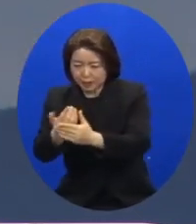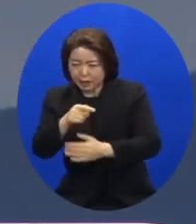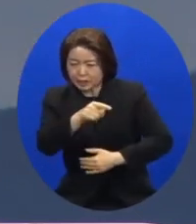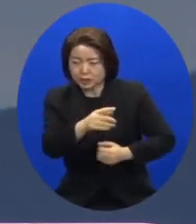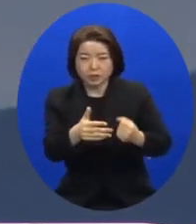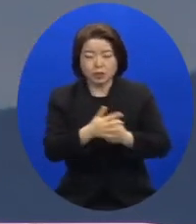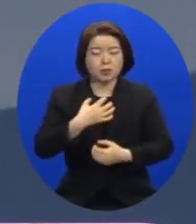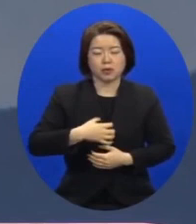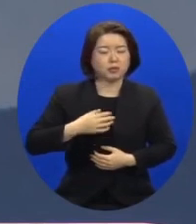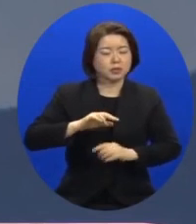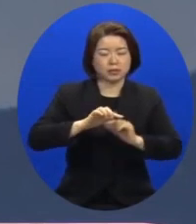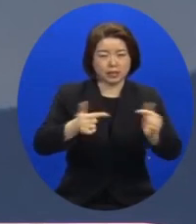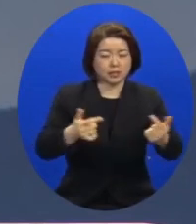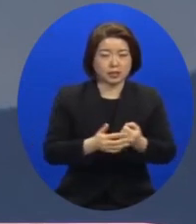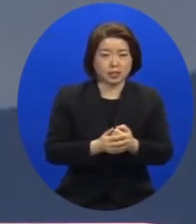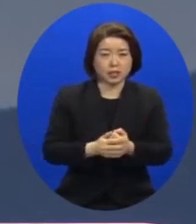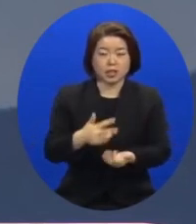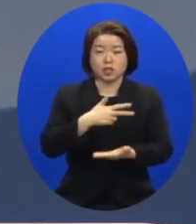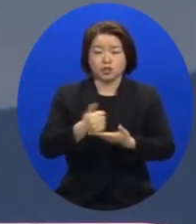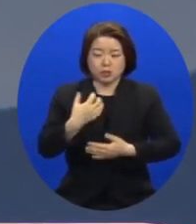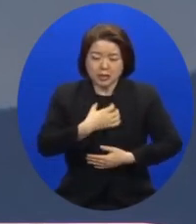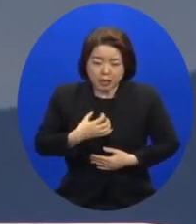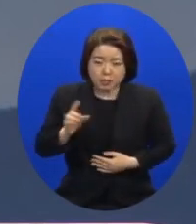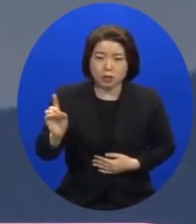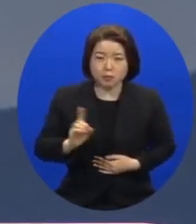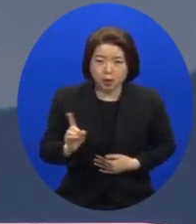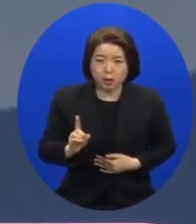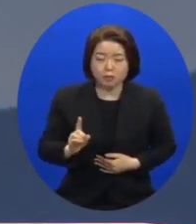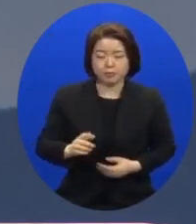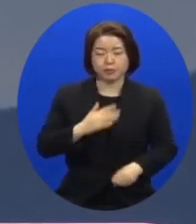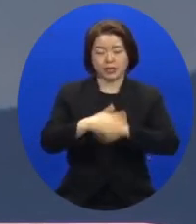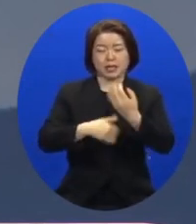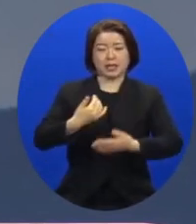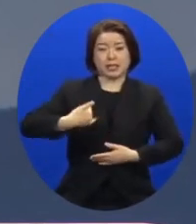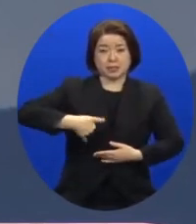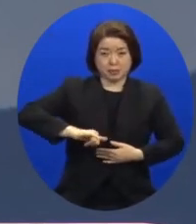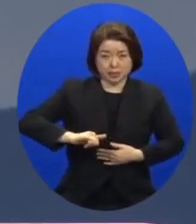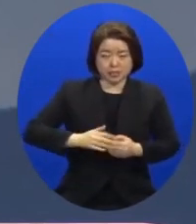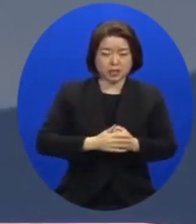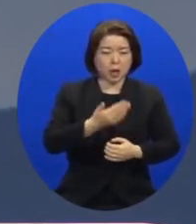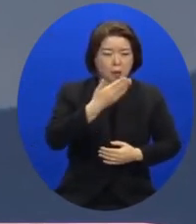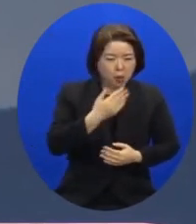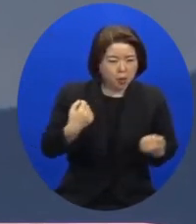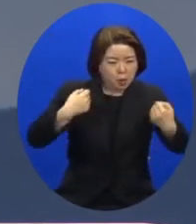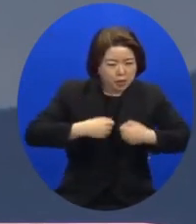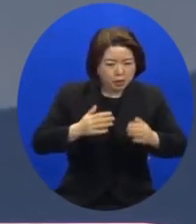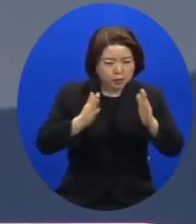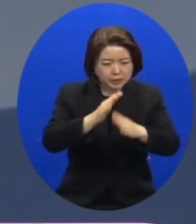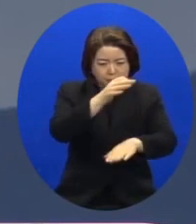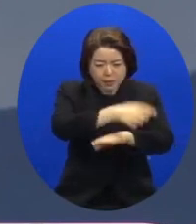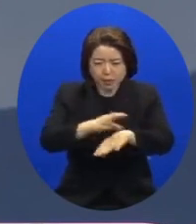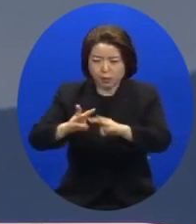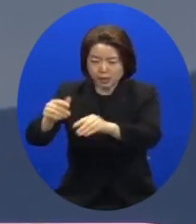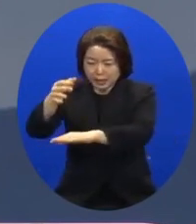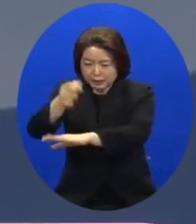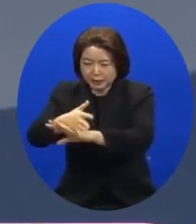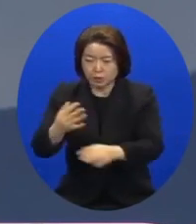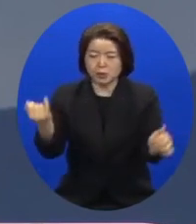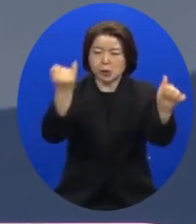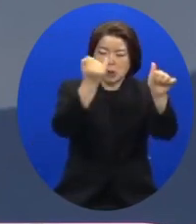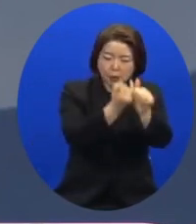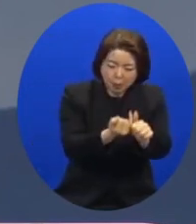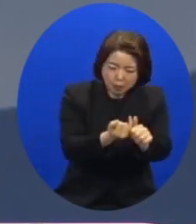않았습니다 주님이 걱정하신 것은 하나님의 자녀들이 먹고 있고 집사고 땅 사고 시집장가